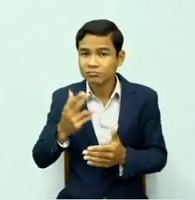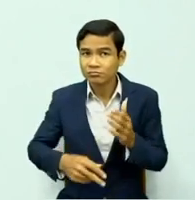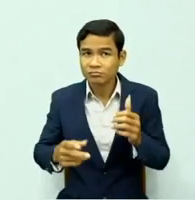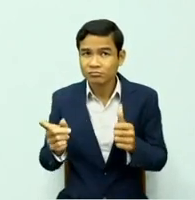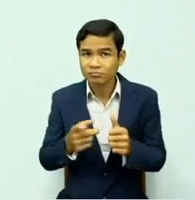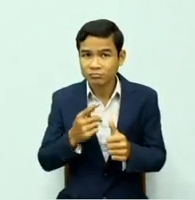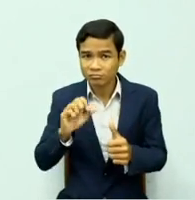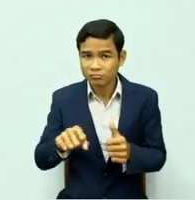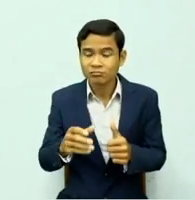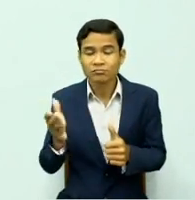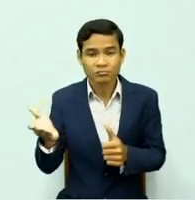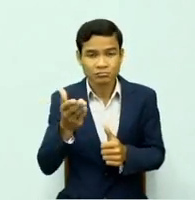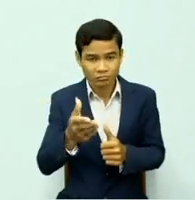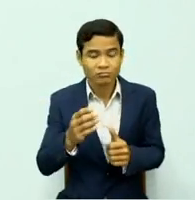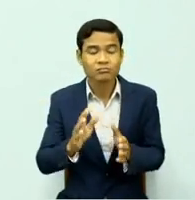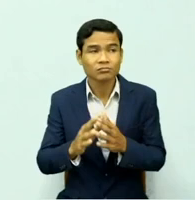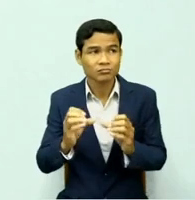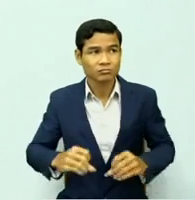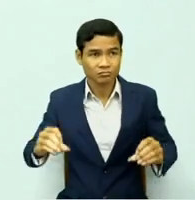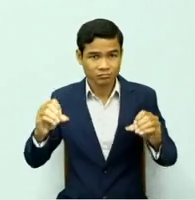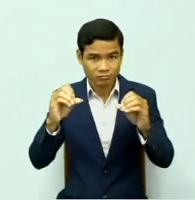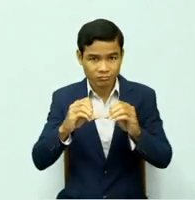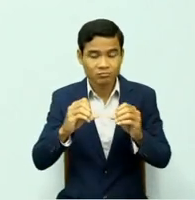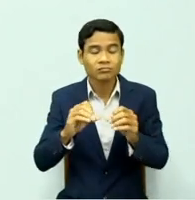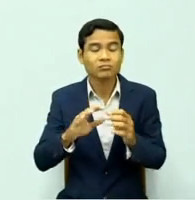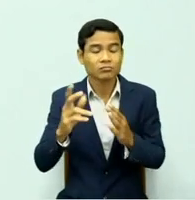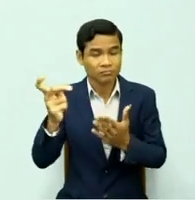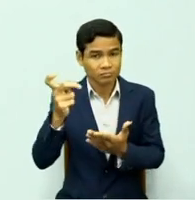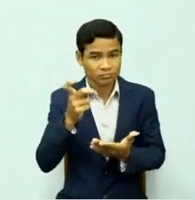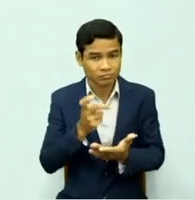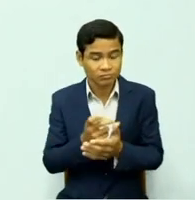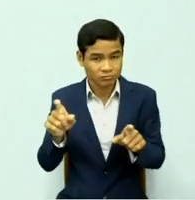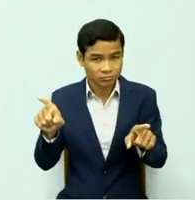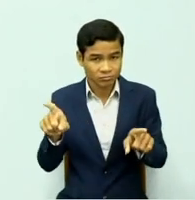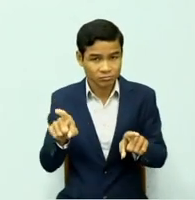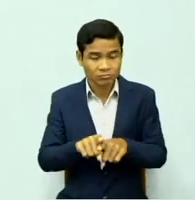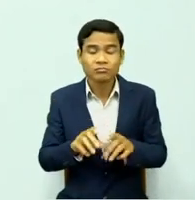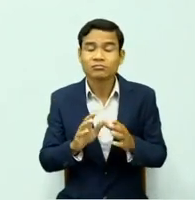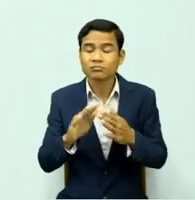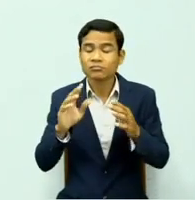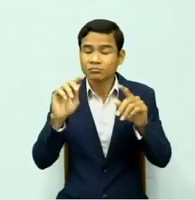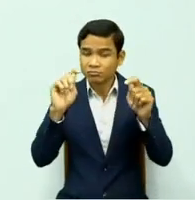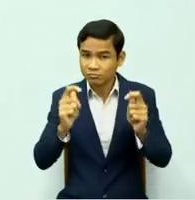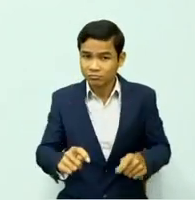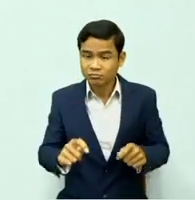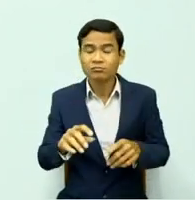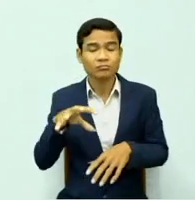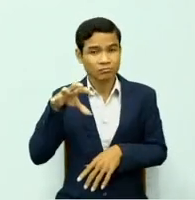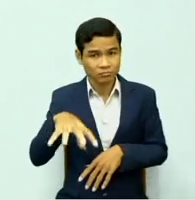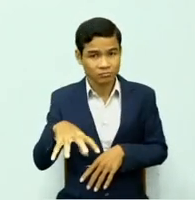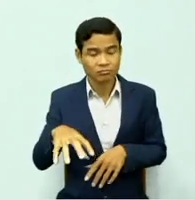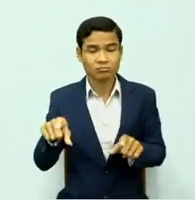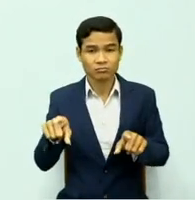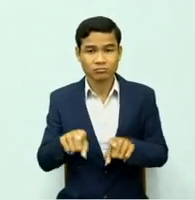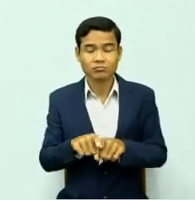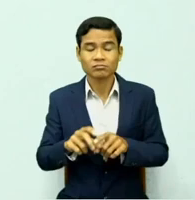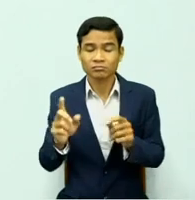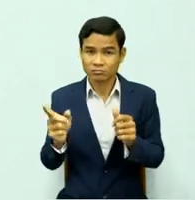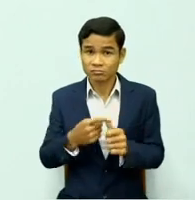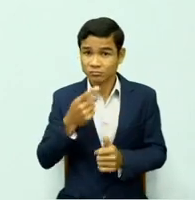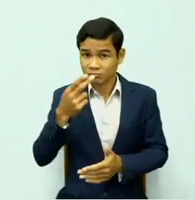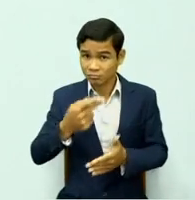ដើម្បីឲ្យបានលំនាំគំរូដូចគ្នាយើងត្រូវរៀបឲ្យបានដូចគ្នាទាំងរូបរាងនិងទីតាំងអញ្ចឹងដំបូងគេគឺ